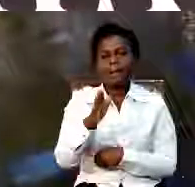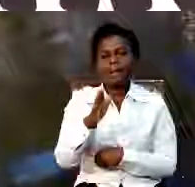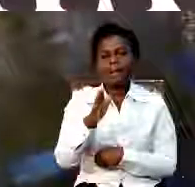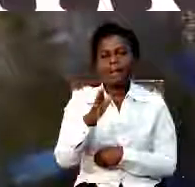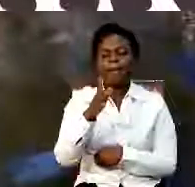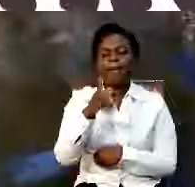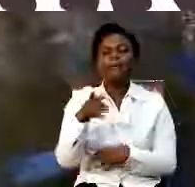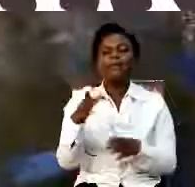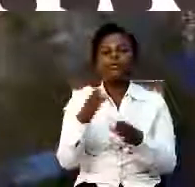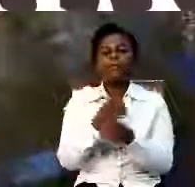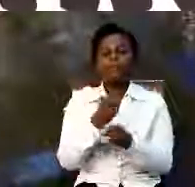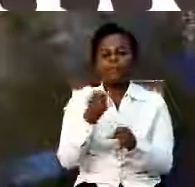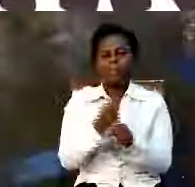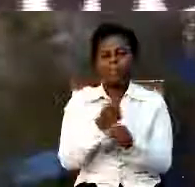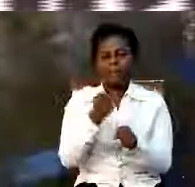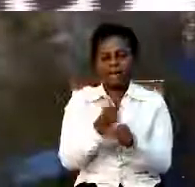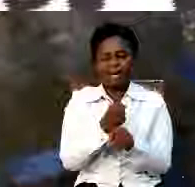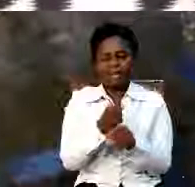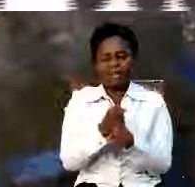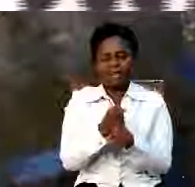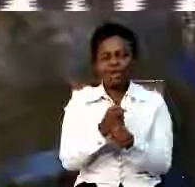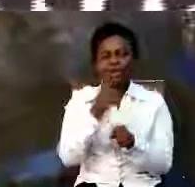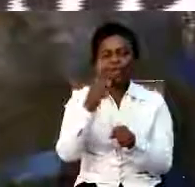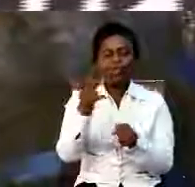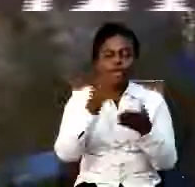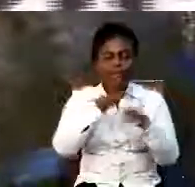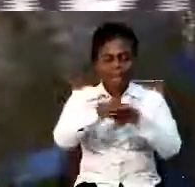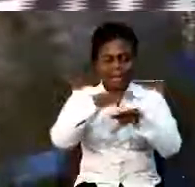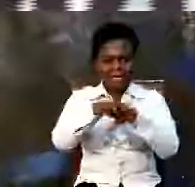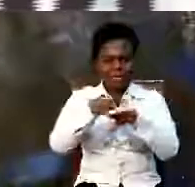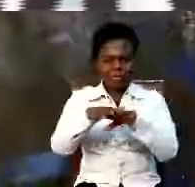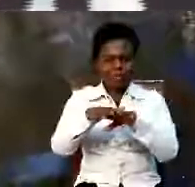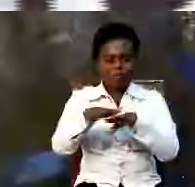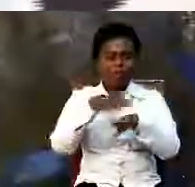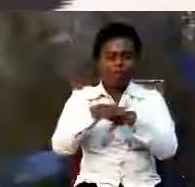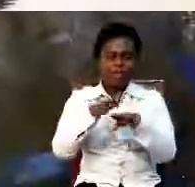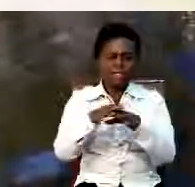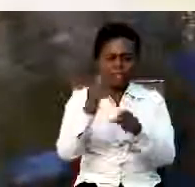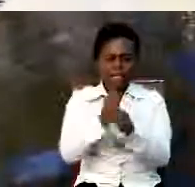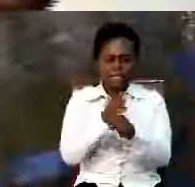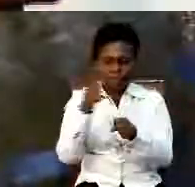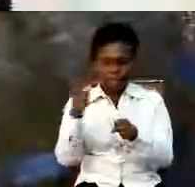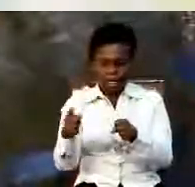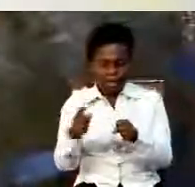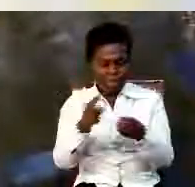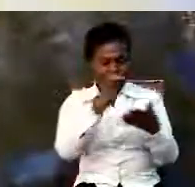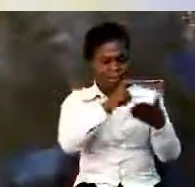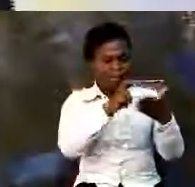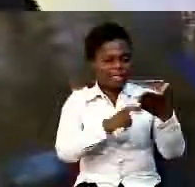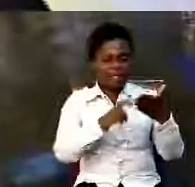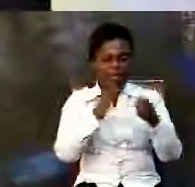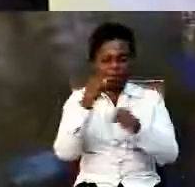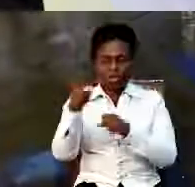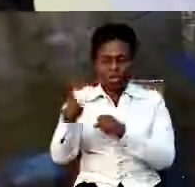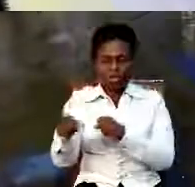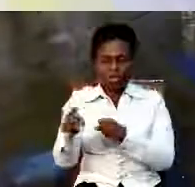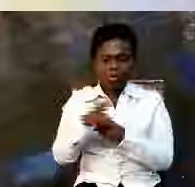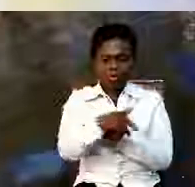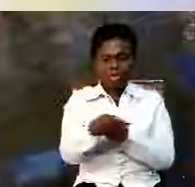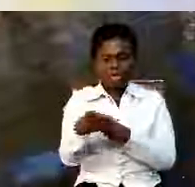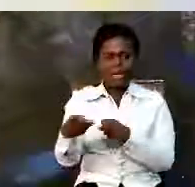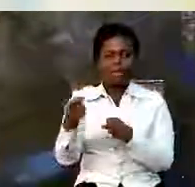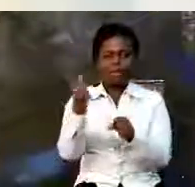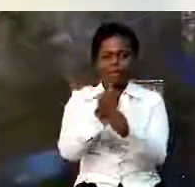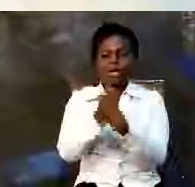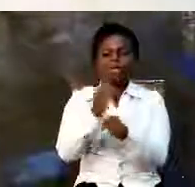Unapopata kazi kuna kitu naita job description. Unaambiwa kazi yako ni hii, mkataba wako ni huu, na haya ndio yatakuwa shughuli zako za